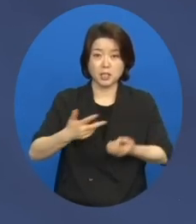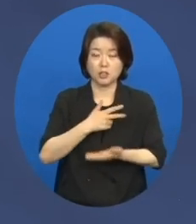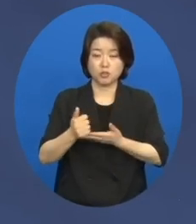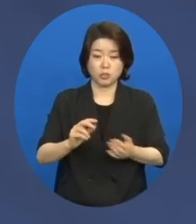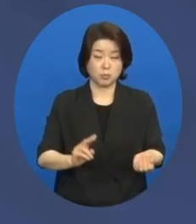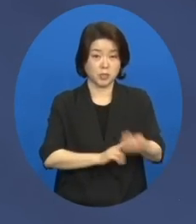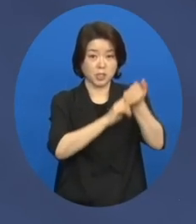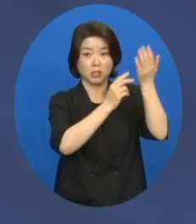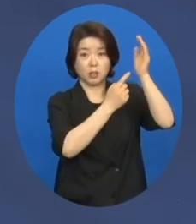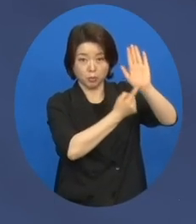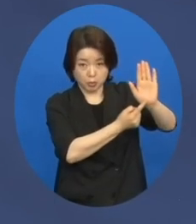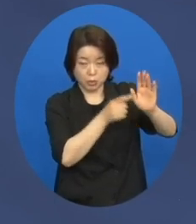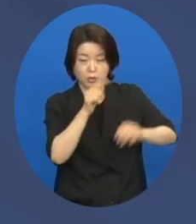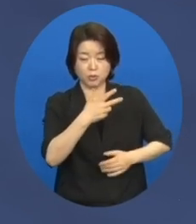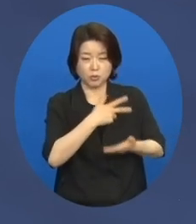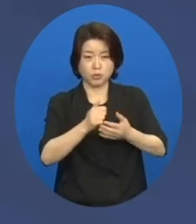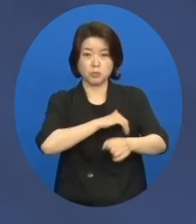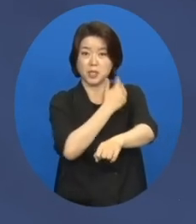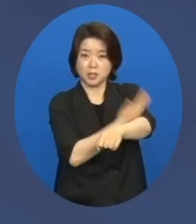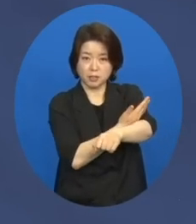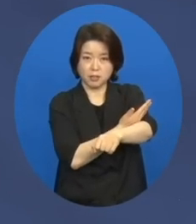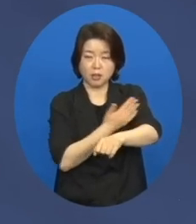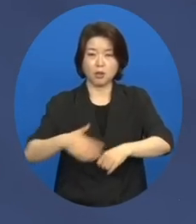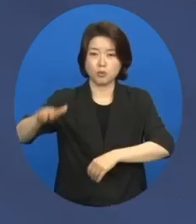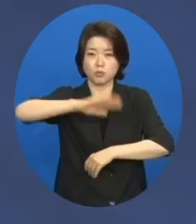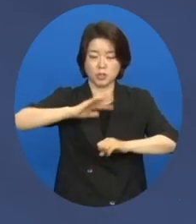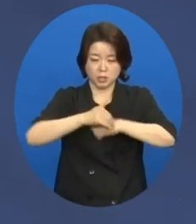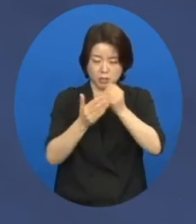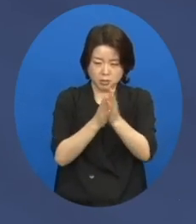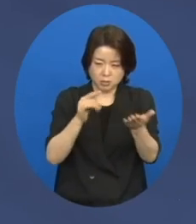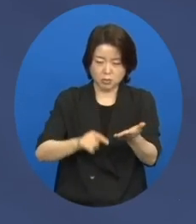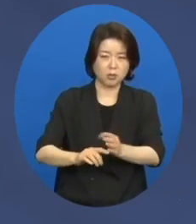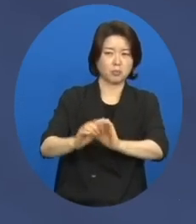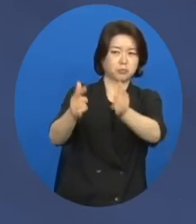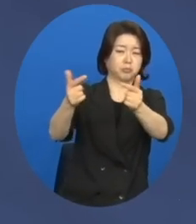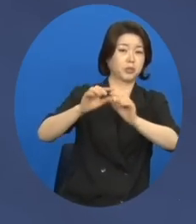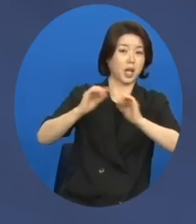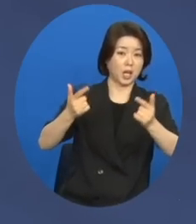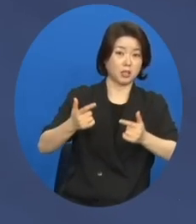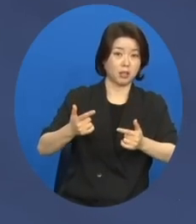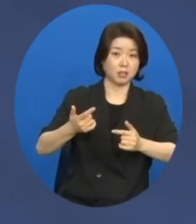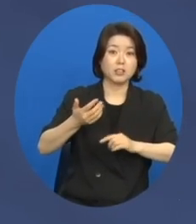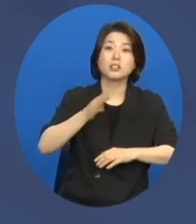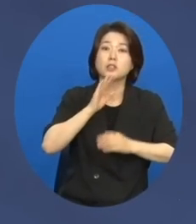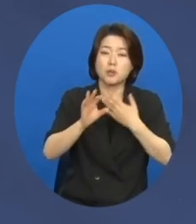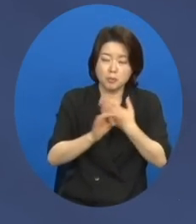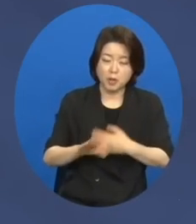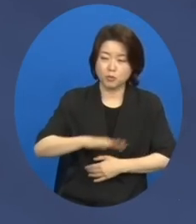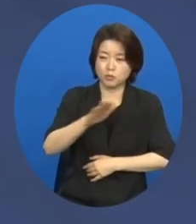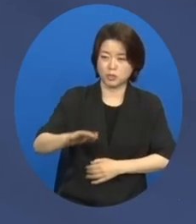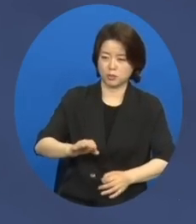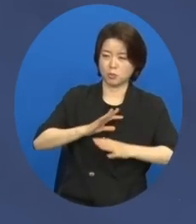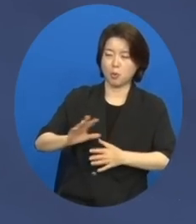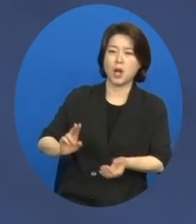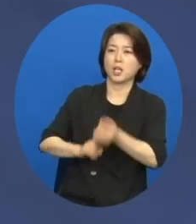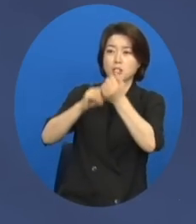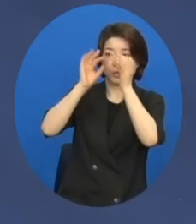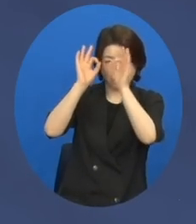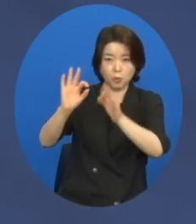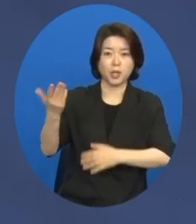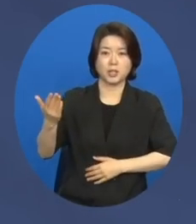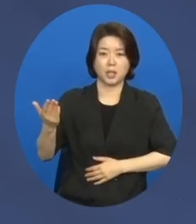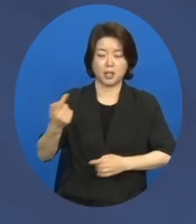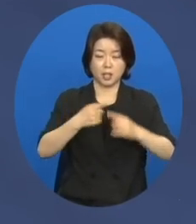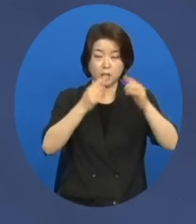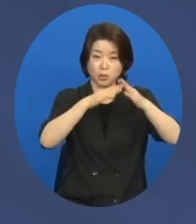기적을 일으키시는 그 주님의 능력을, 우리는 성경을 부인하지 않는 한 우리 그 모든 놀라운 기적들을 보고요, 교회